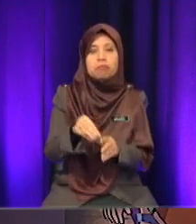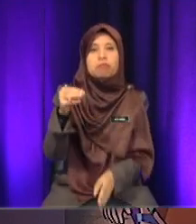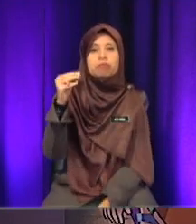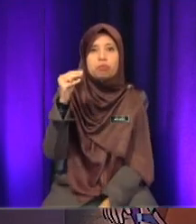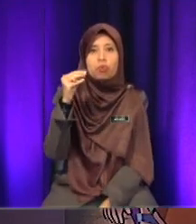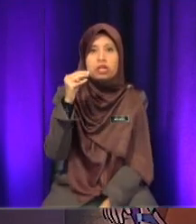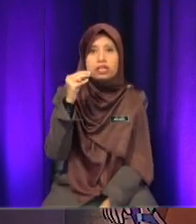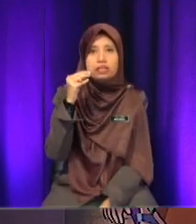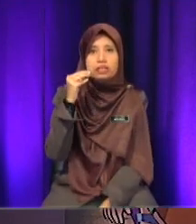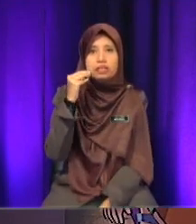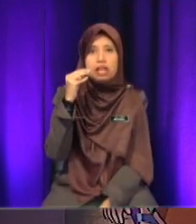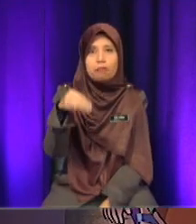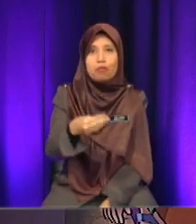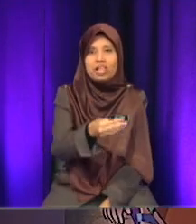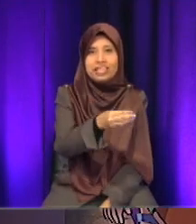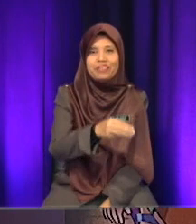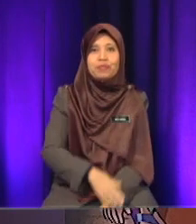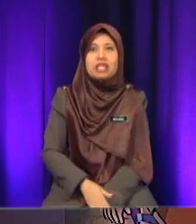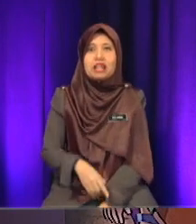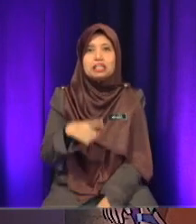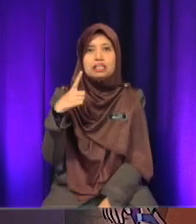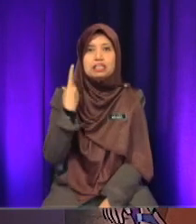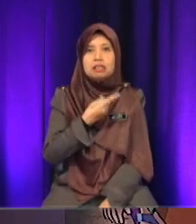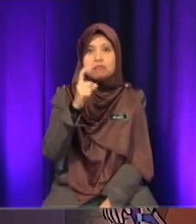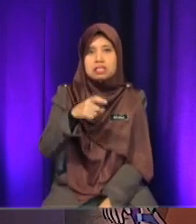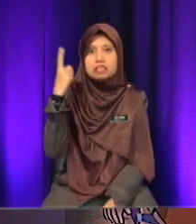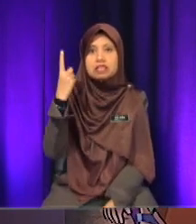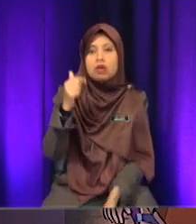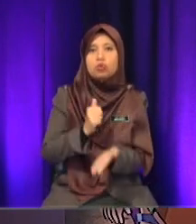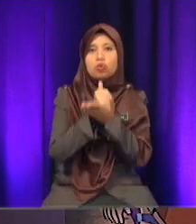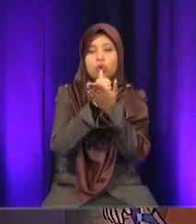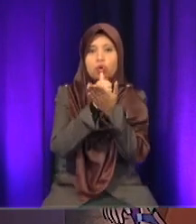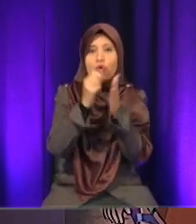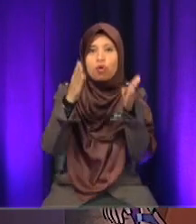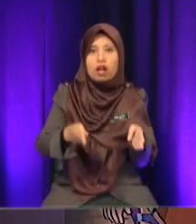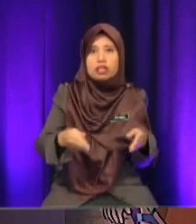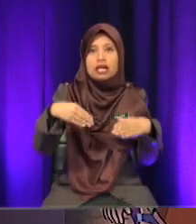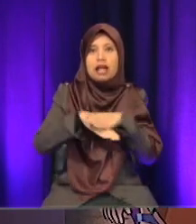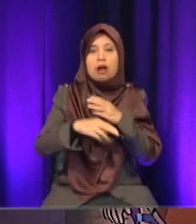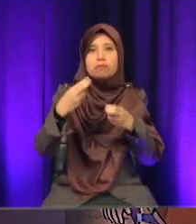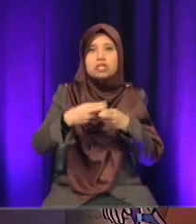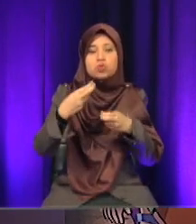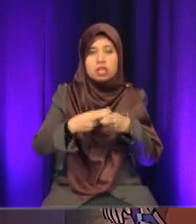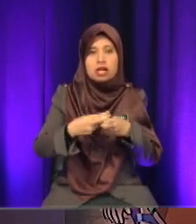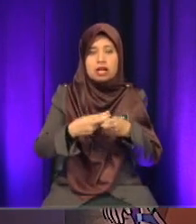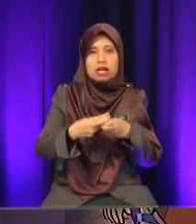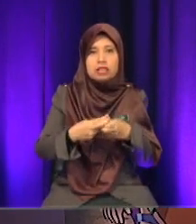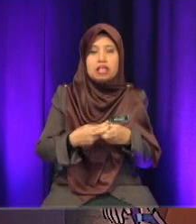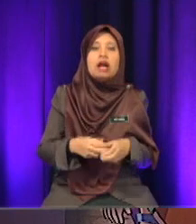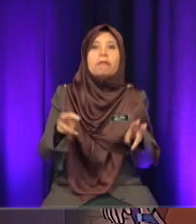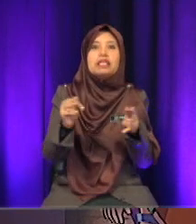dan yang kedua kita selalu menolong orang yang dalam kesusahan ataupun siapa saja dalam